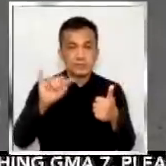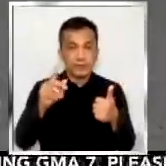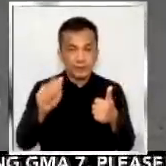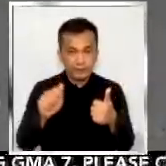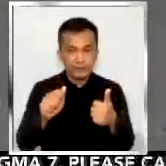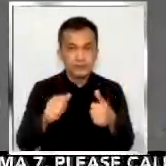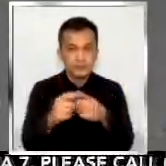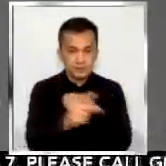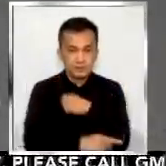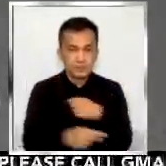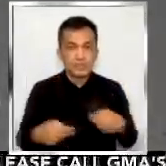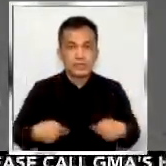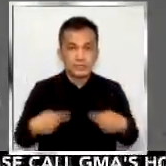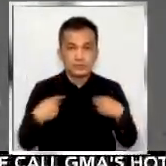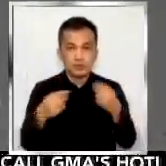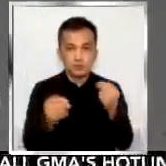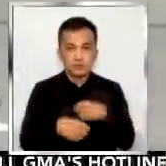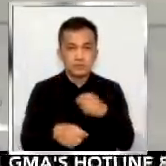Health Office,